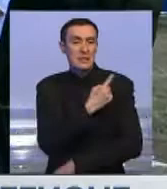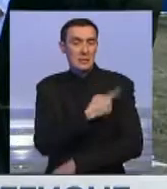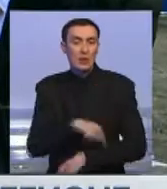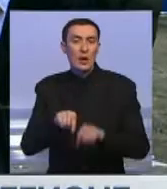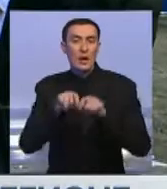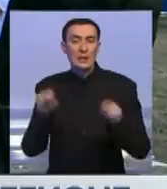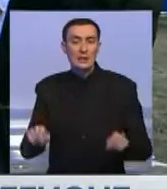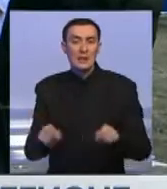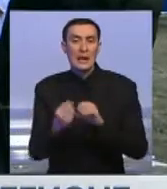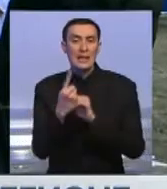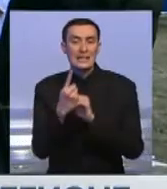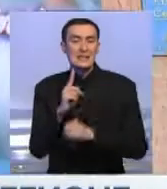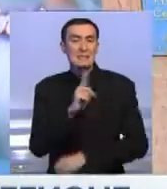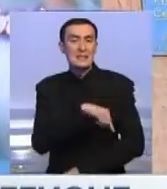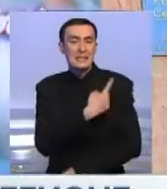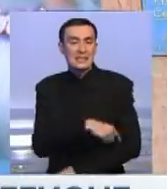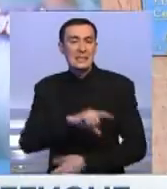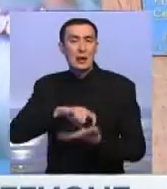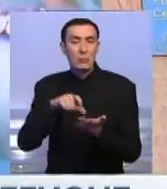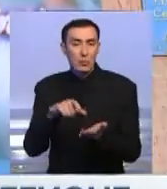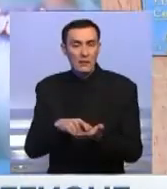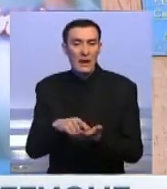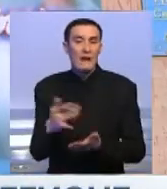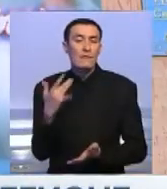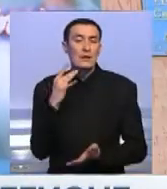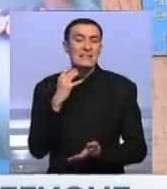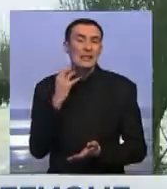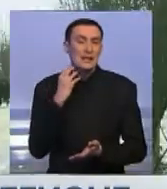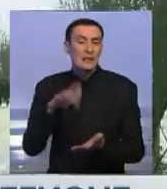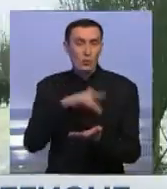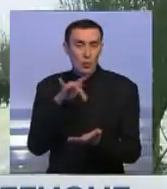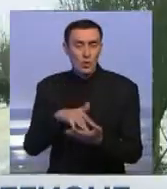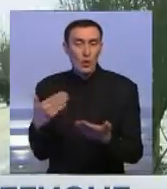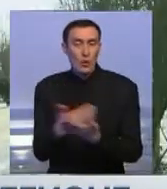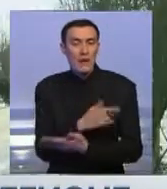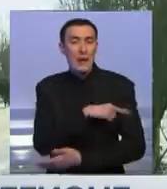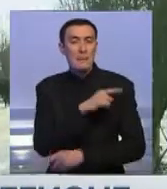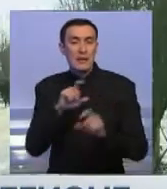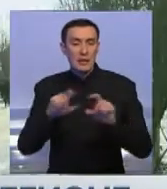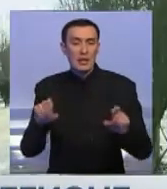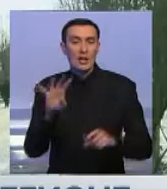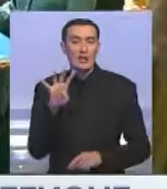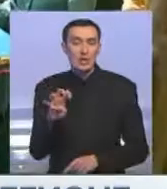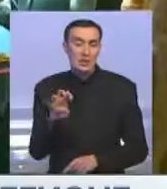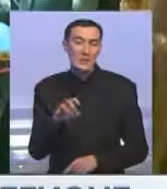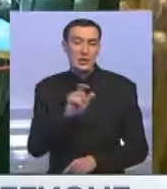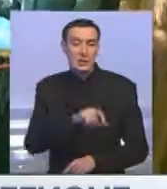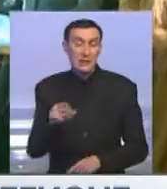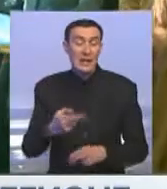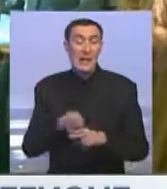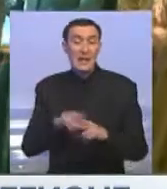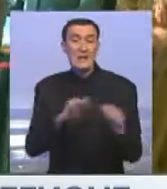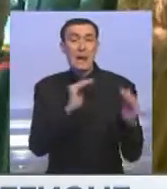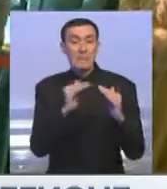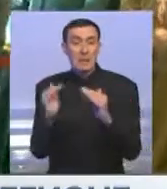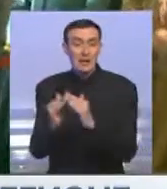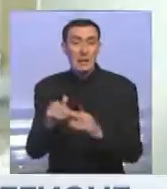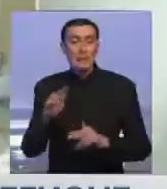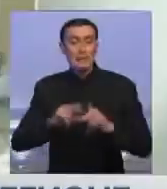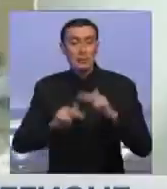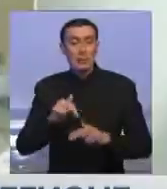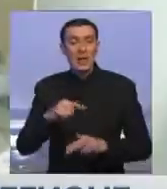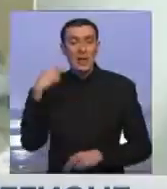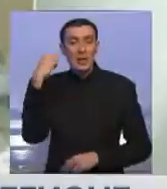открыли 11 медицинских пунктов, а в Кызылорде – новую поликлинику на 400 посещений в смену. Все эти объекты построены в